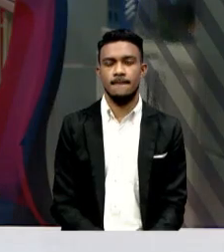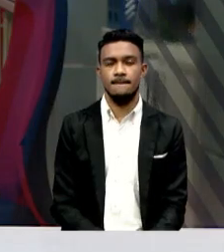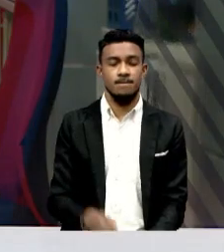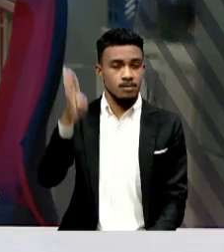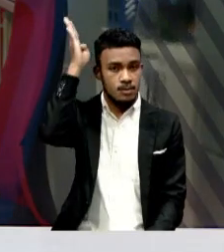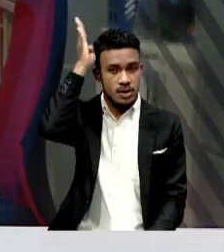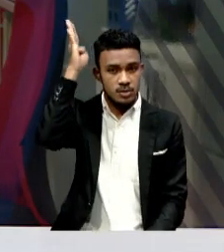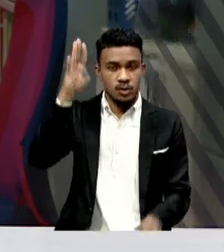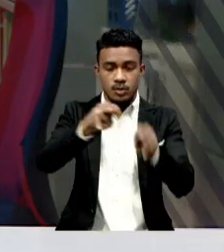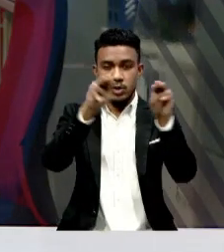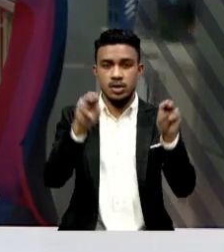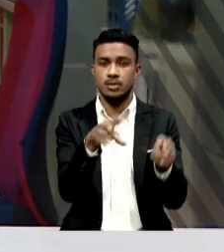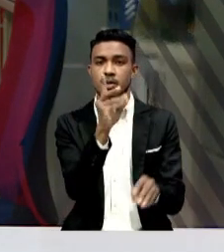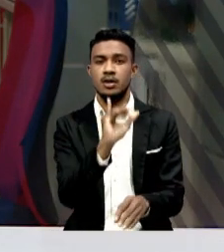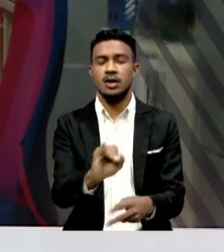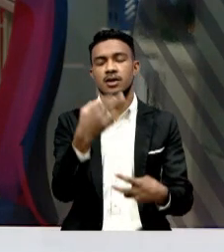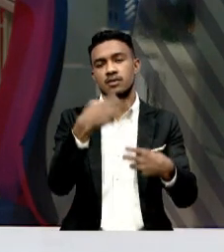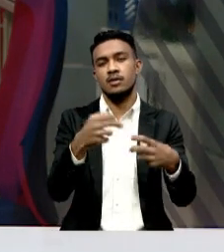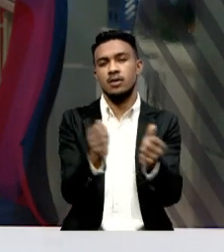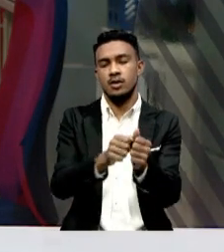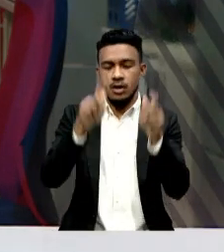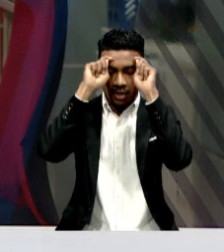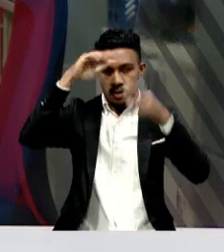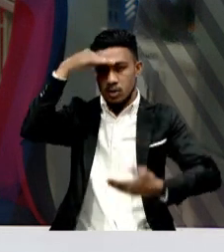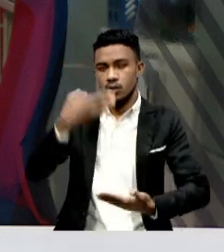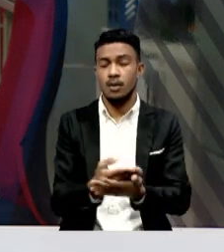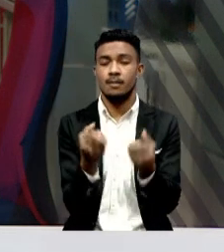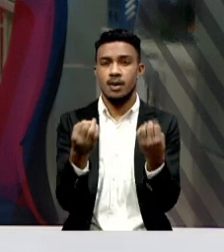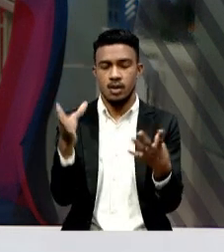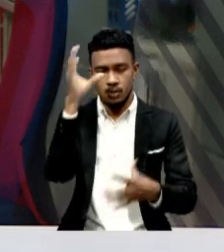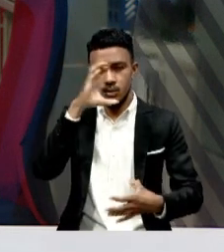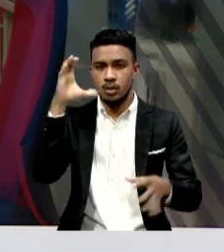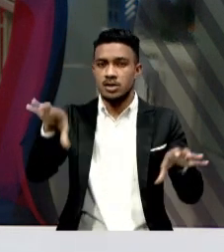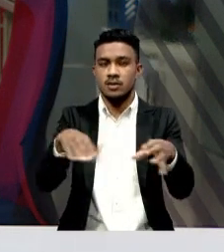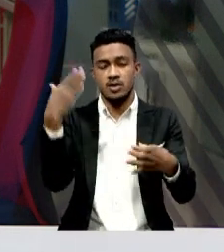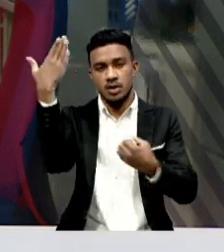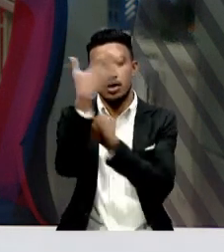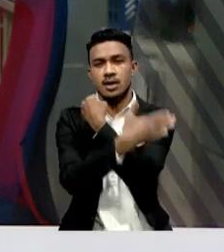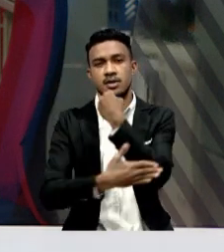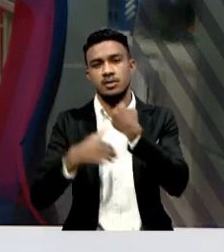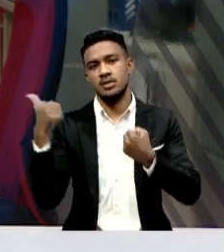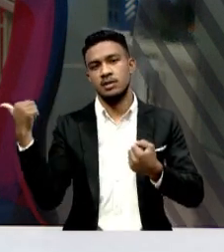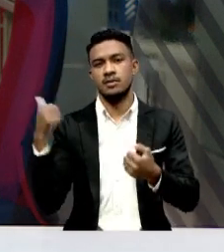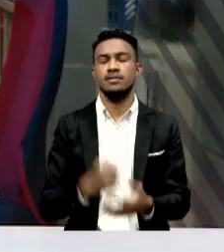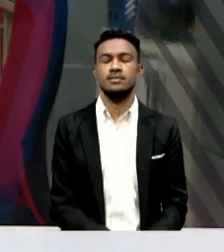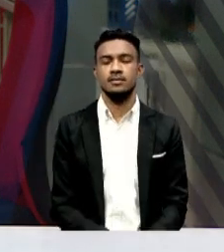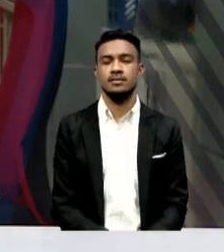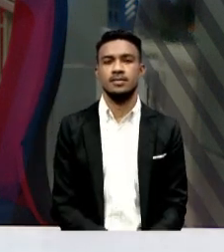Arsebispo Metropolita Dili preocupa ho timoruan barak nebe buka servisu iha reliur.